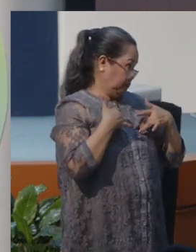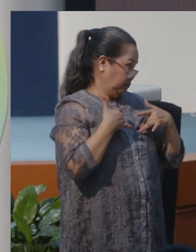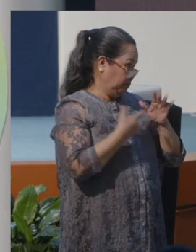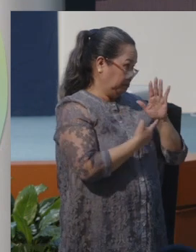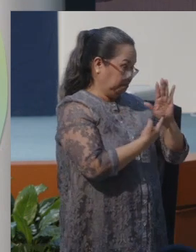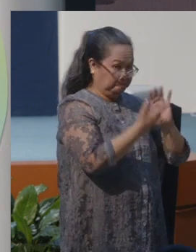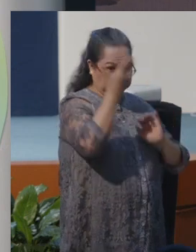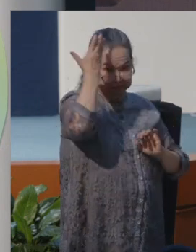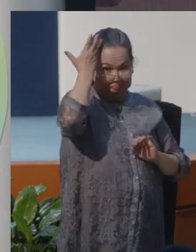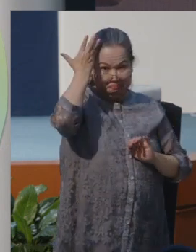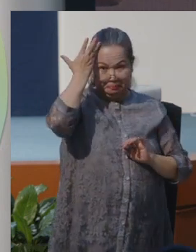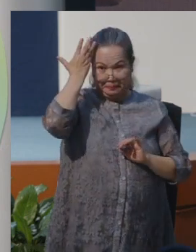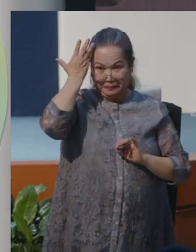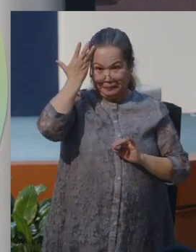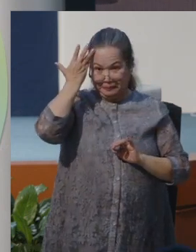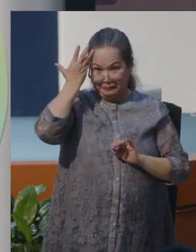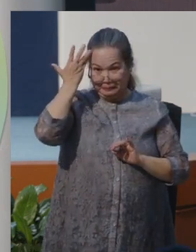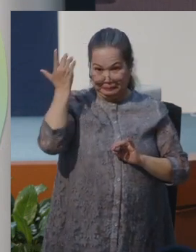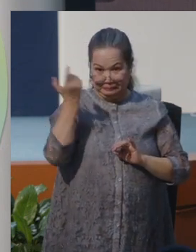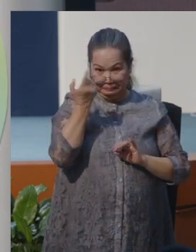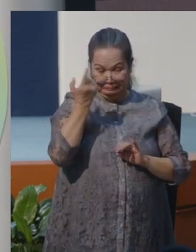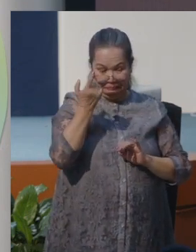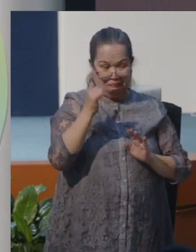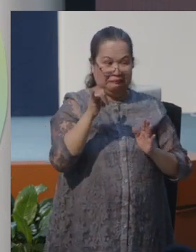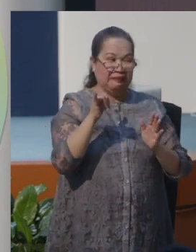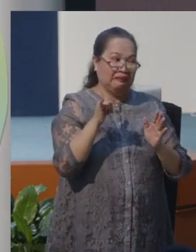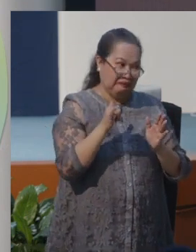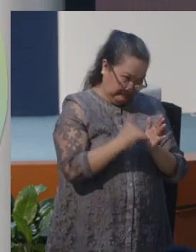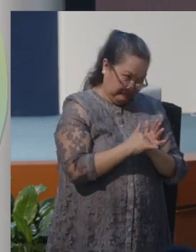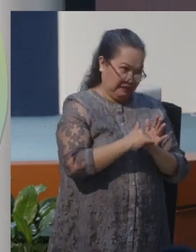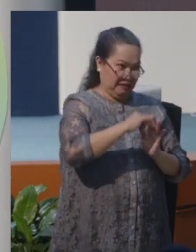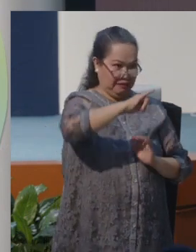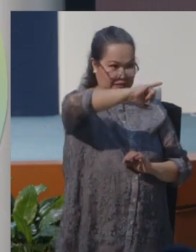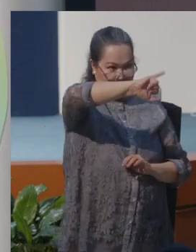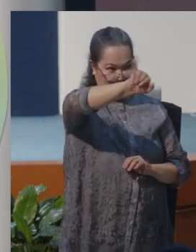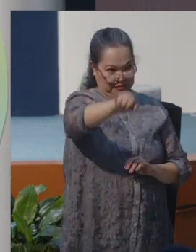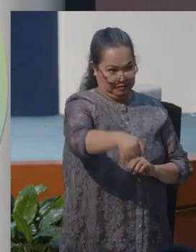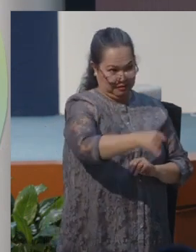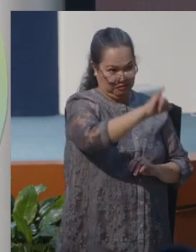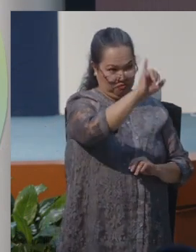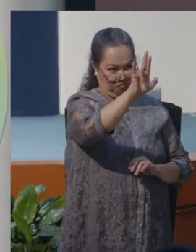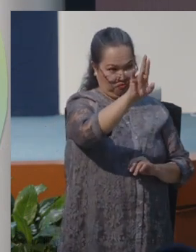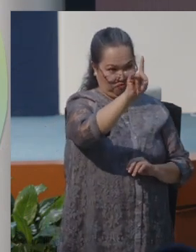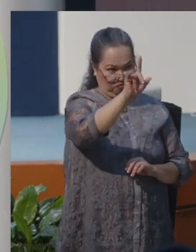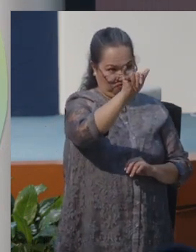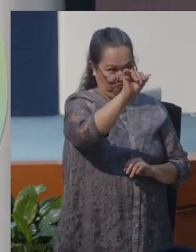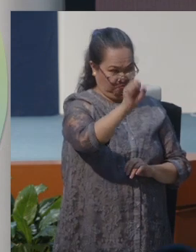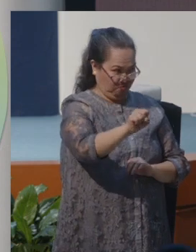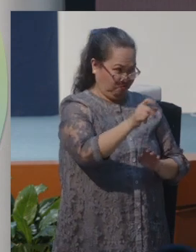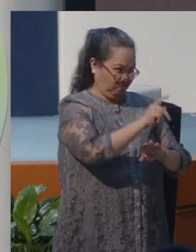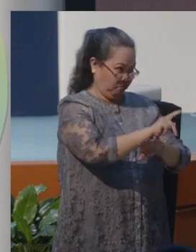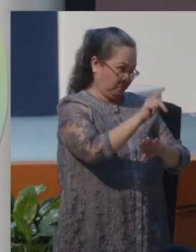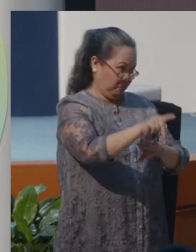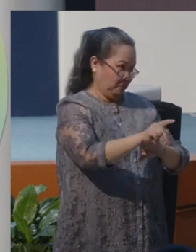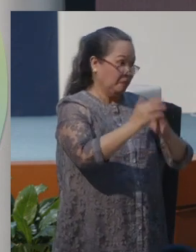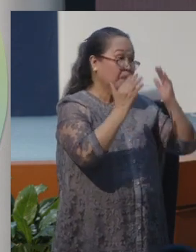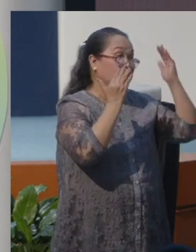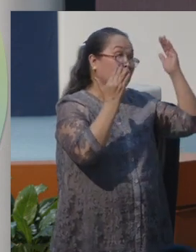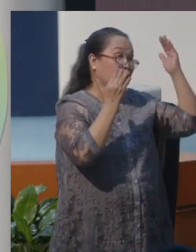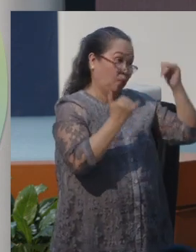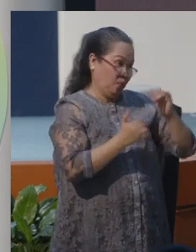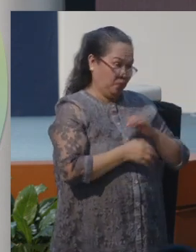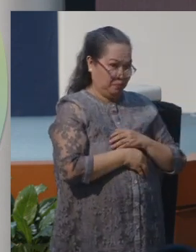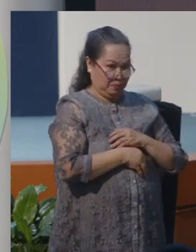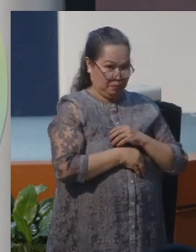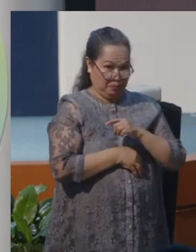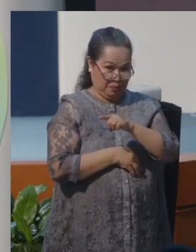Pagpapakitang tao lang. Ganon po si Judas. Ganon ang kanyang tragedy. Sana po,